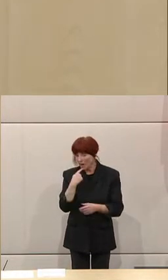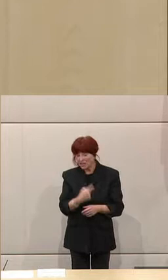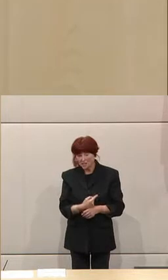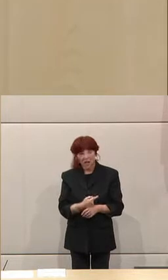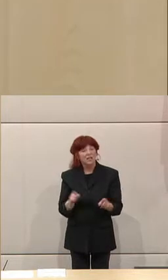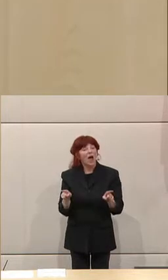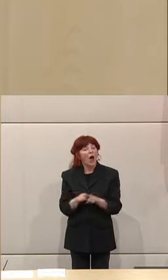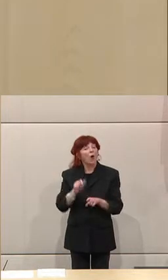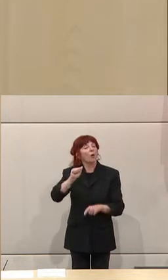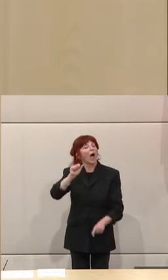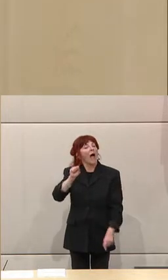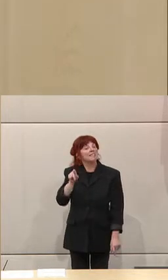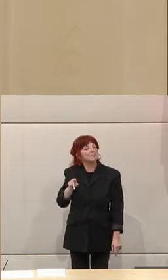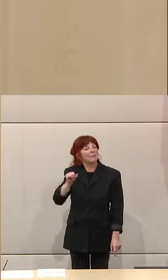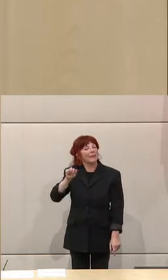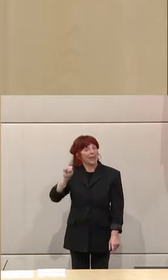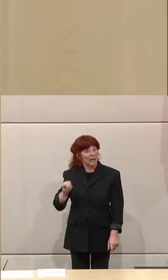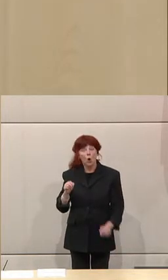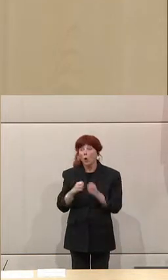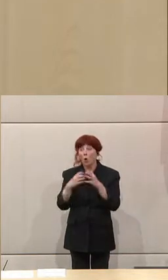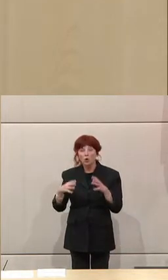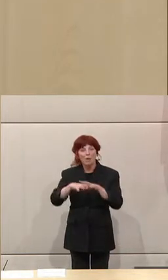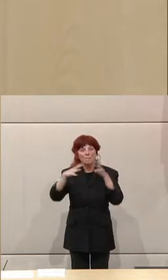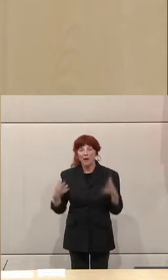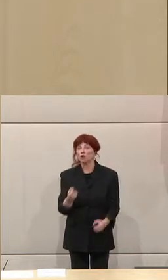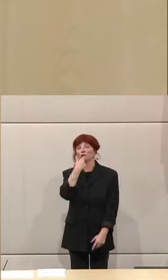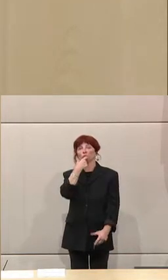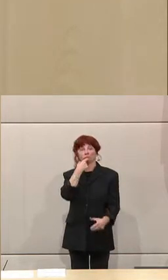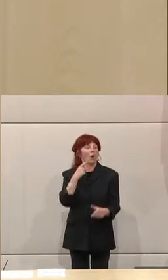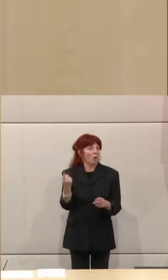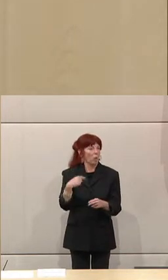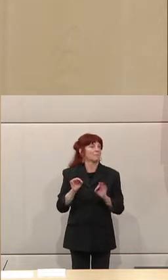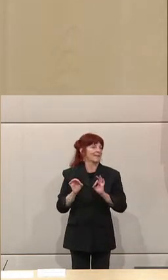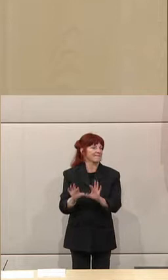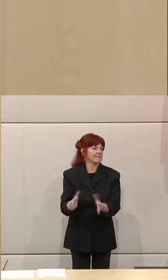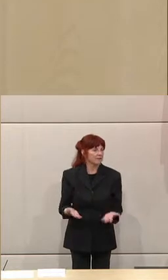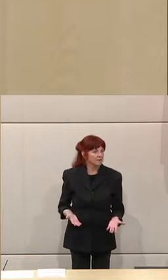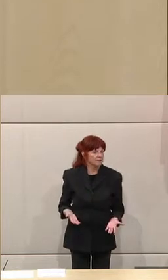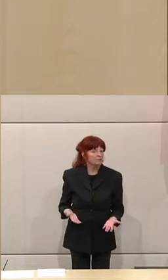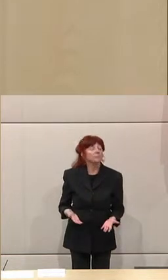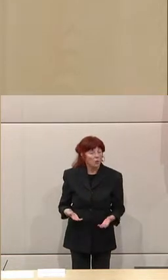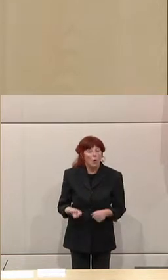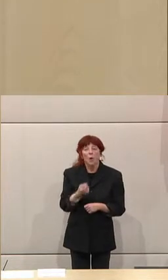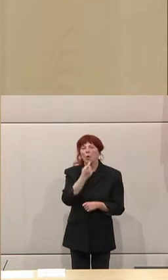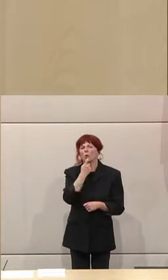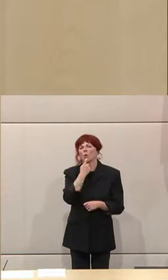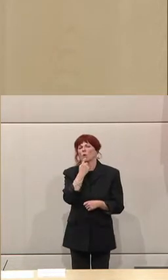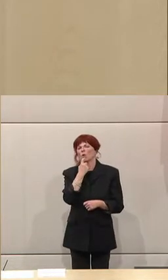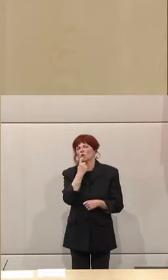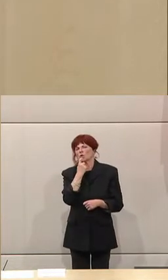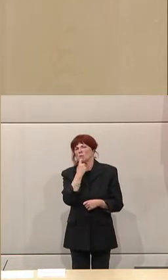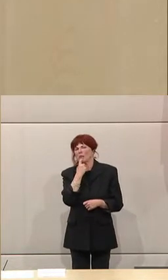Mengen ist Gift. Und auch hier ist es so. Und die Konsumenten sollten sich durch diese wahlkampfgeführte